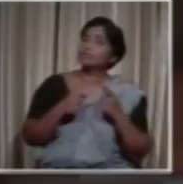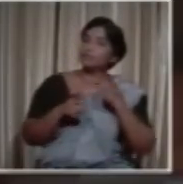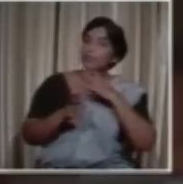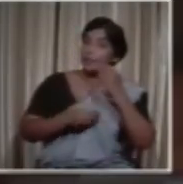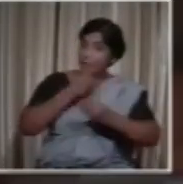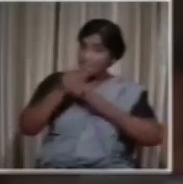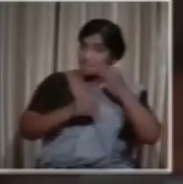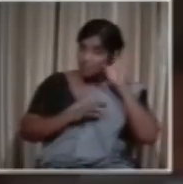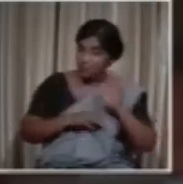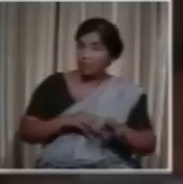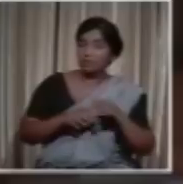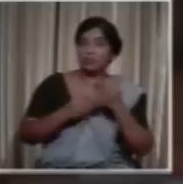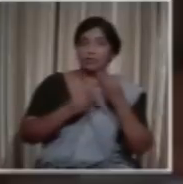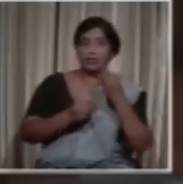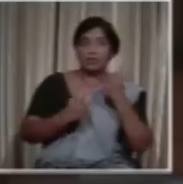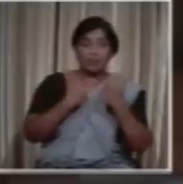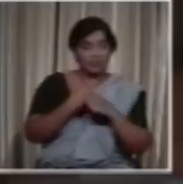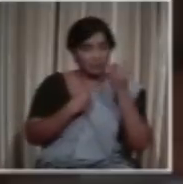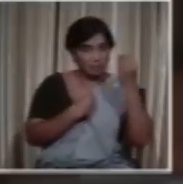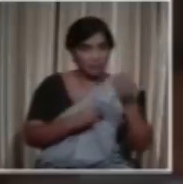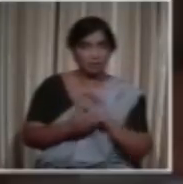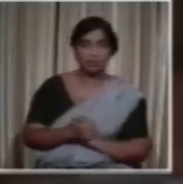ආයෝජන සඳහා අවශ්‍ය පසුබිම සලස්වන්න